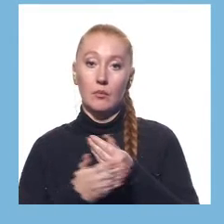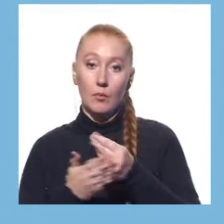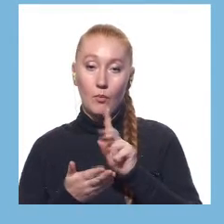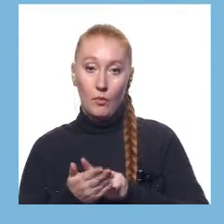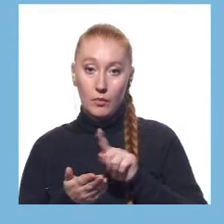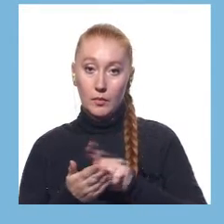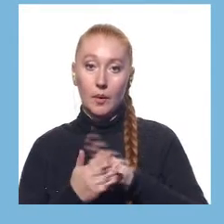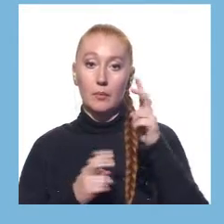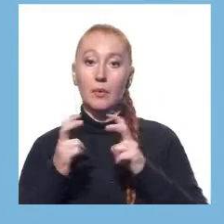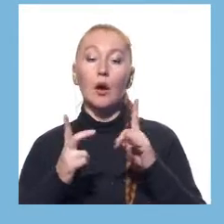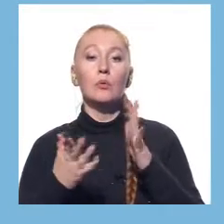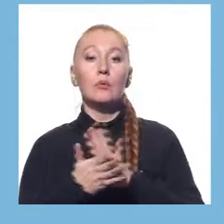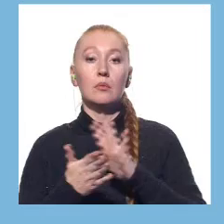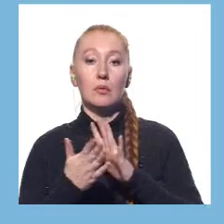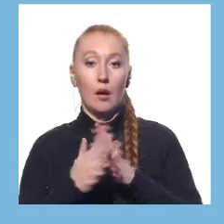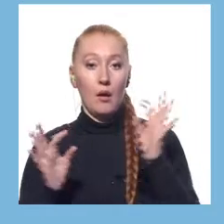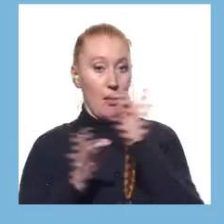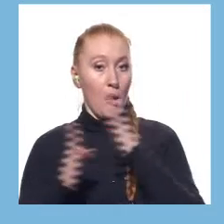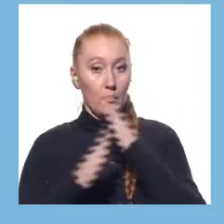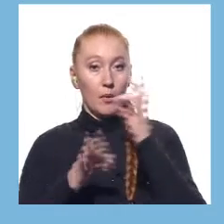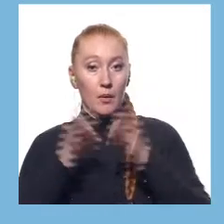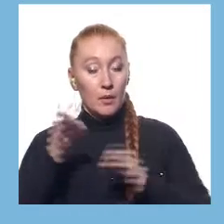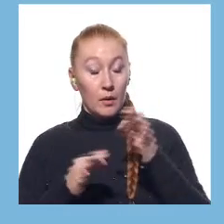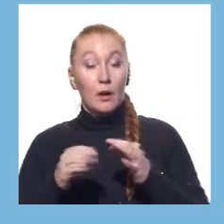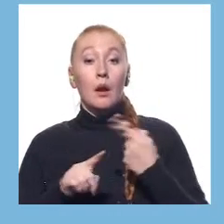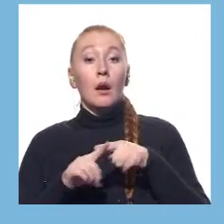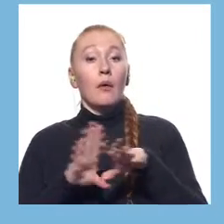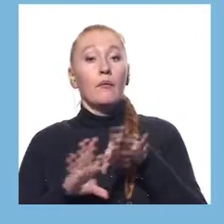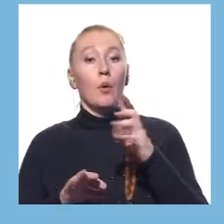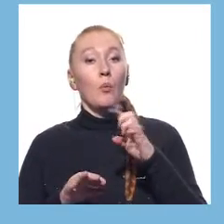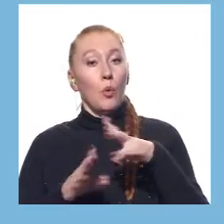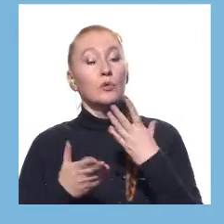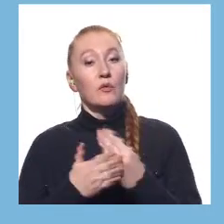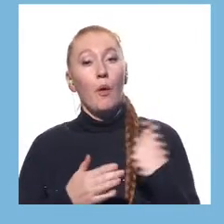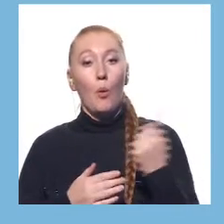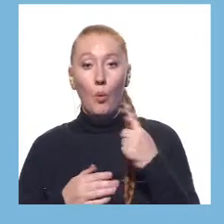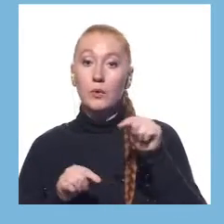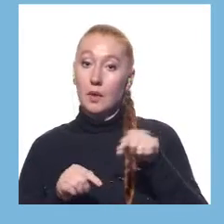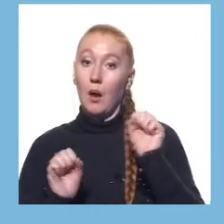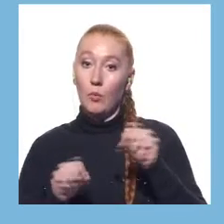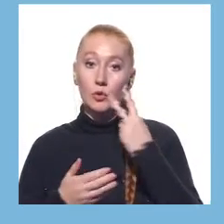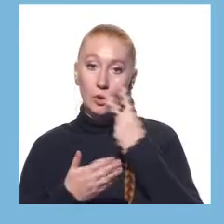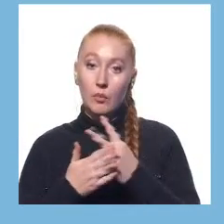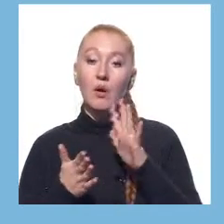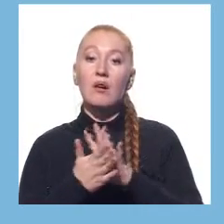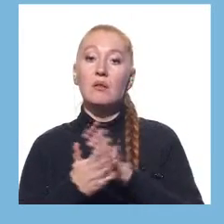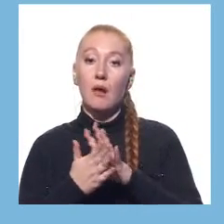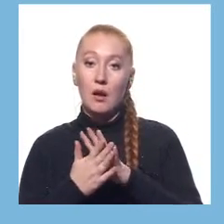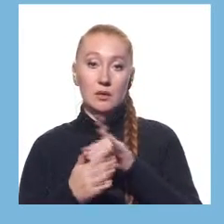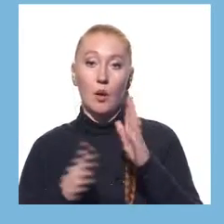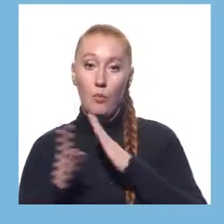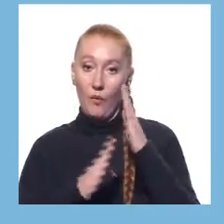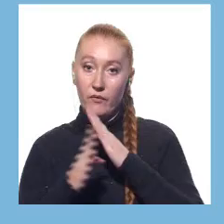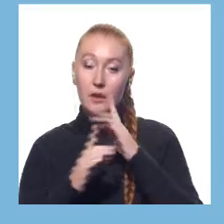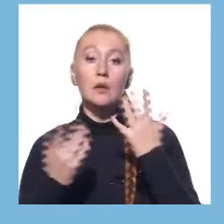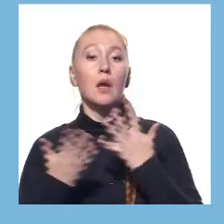сплачують підприємства, які є забруднювачами довкілля. Для цього в боті ви обираєте свою область, там ви можете подивитися забруднювачів повітря або